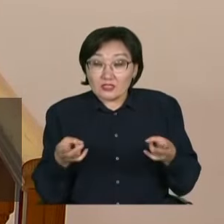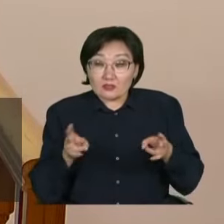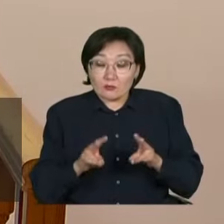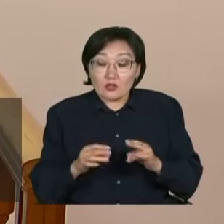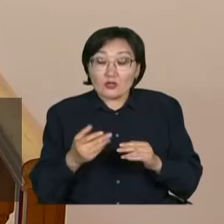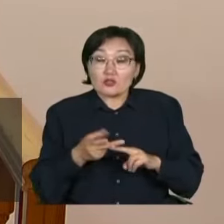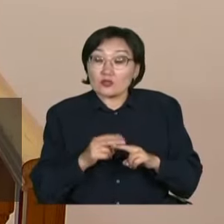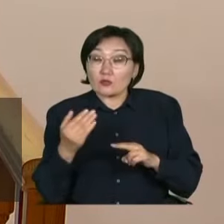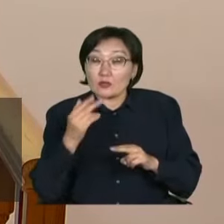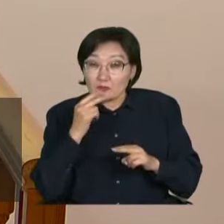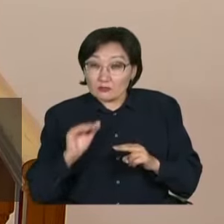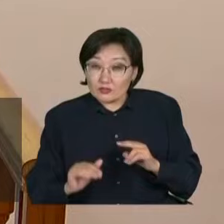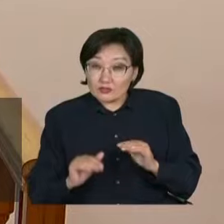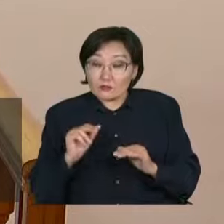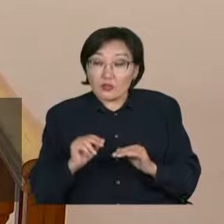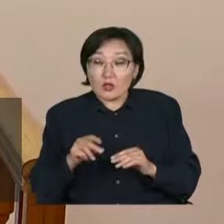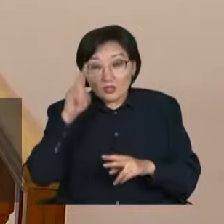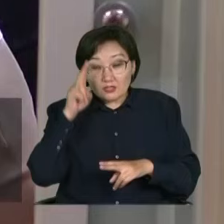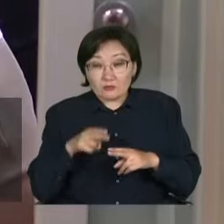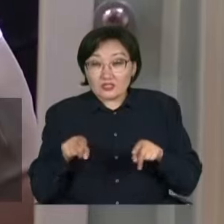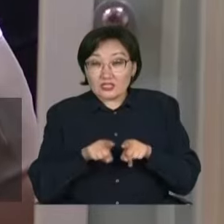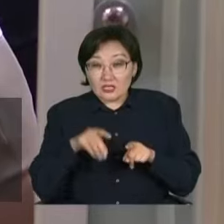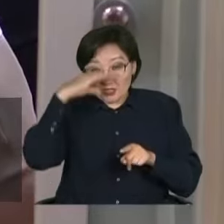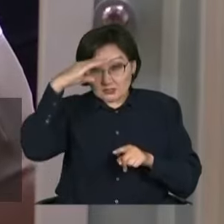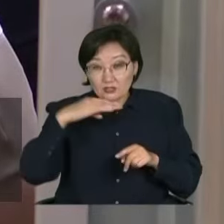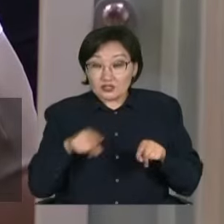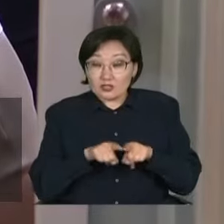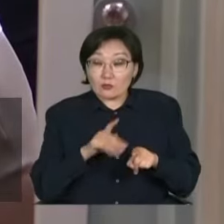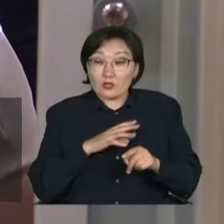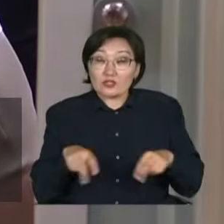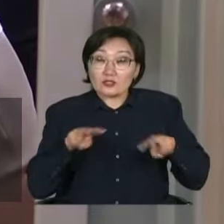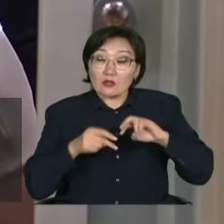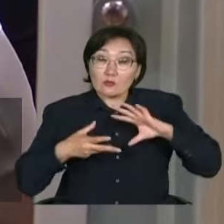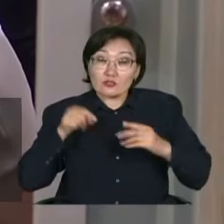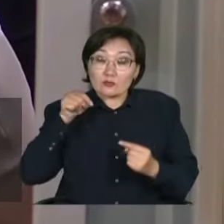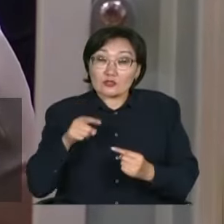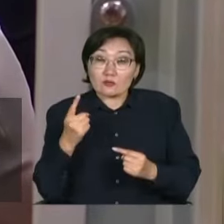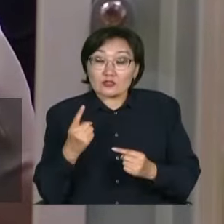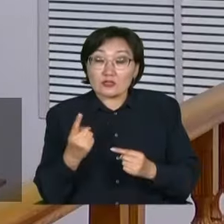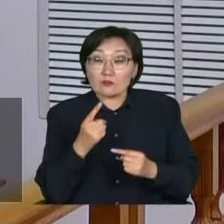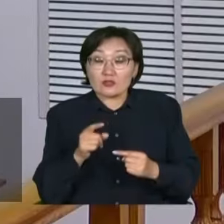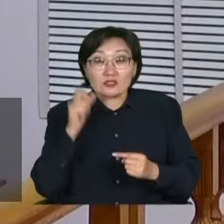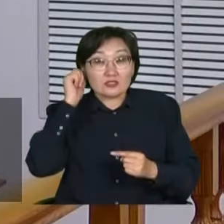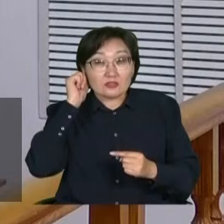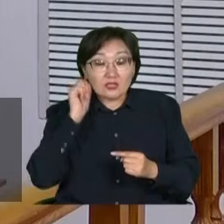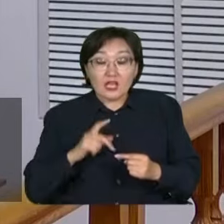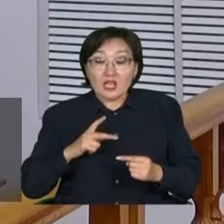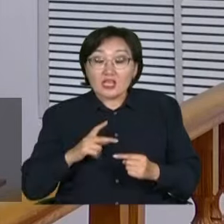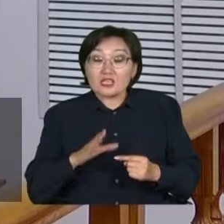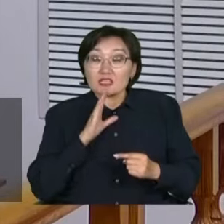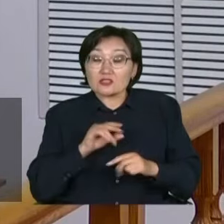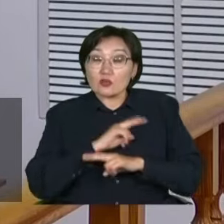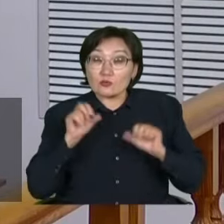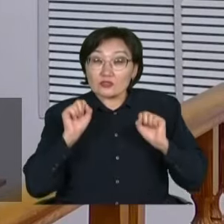кішкентайынан өсірді. Ол оған ағасы әрі әкесі сияқты болды. Сараптама нәтижесіне сәйкес бірінші болып бір жастағы қыз көз жұмған болуы